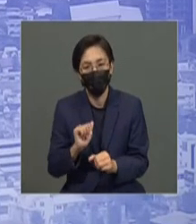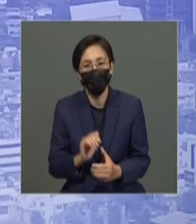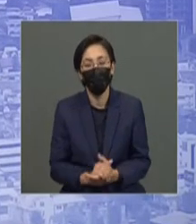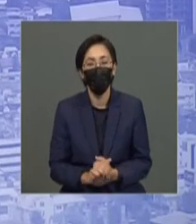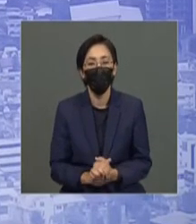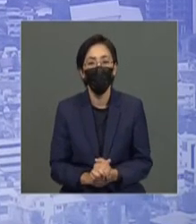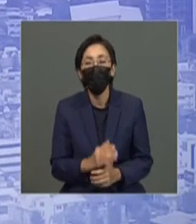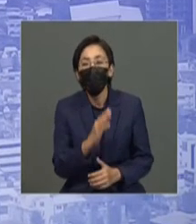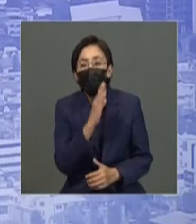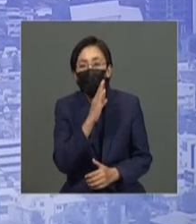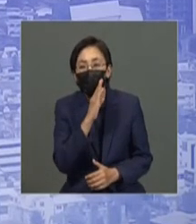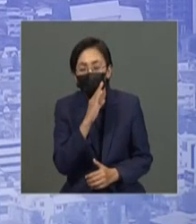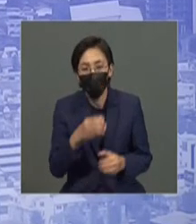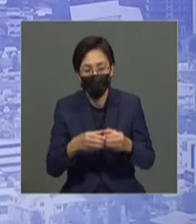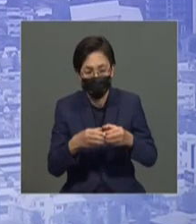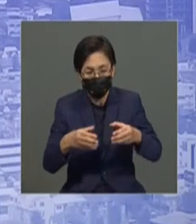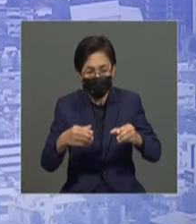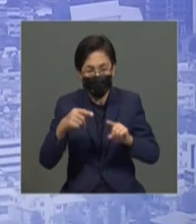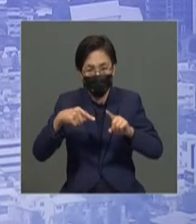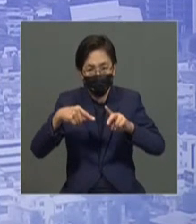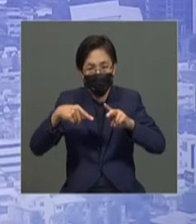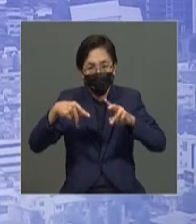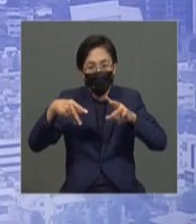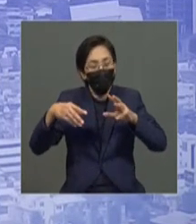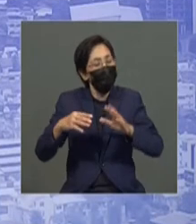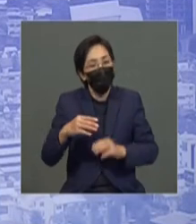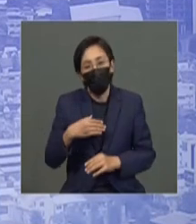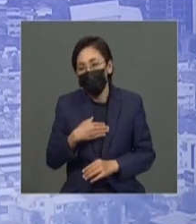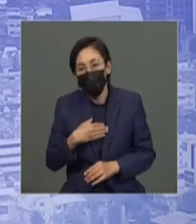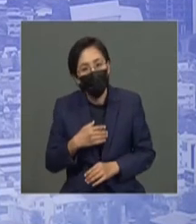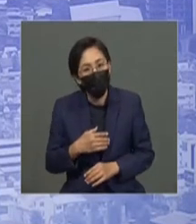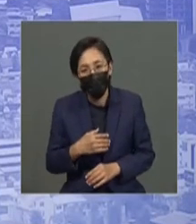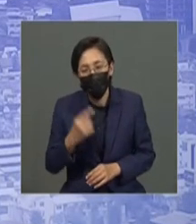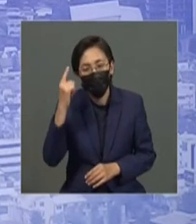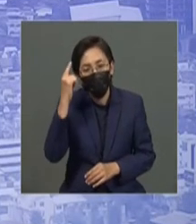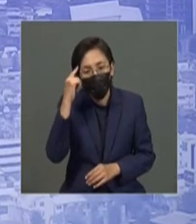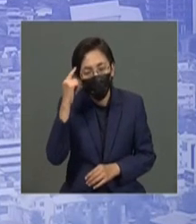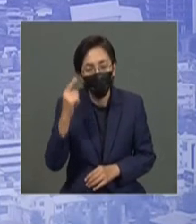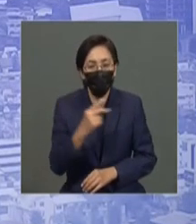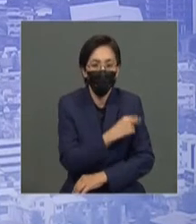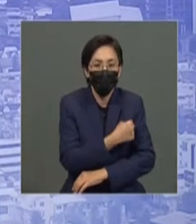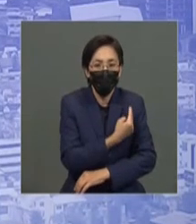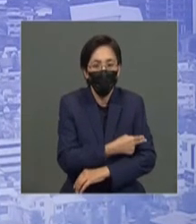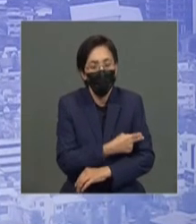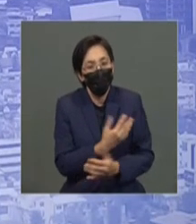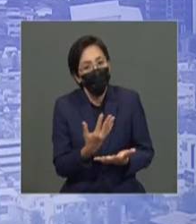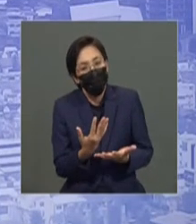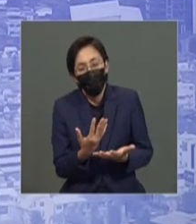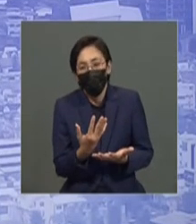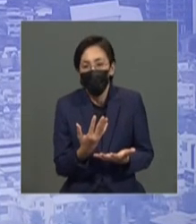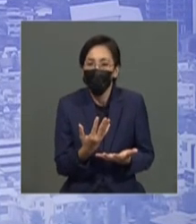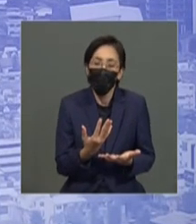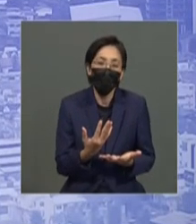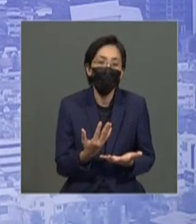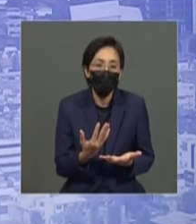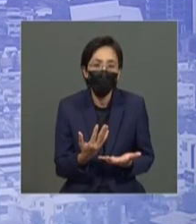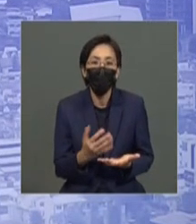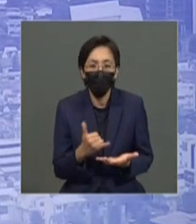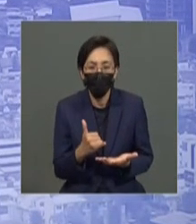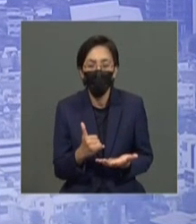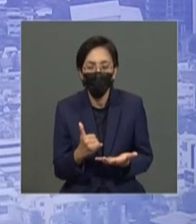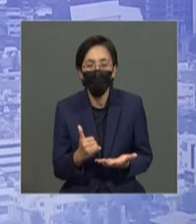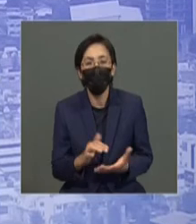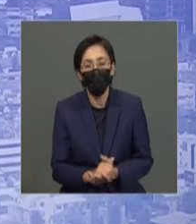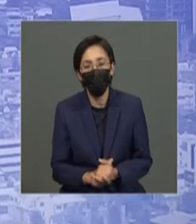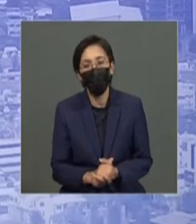คะว่าถ้ามากไปกว่านี้เนี่ยเรากำลังเป็นห่วงว่าระบบสาธารณสุขที่มีอยู่เนี่ยนะคะก็จะเริ่มที่จะตึง